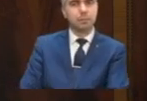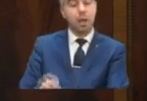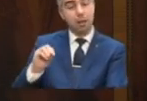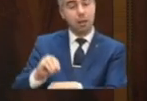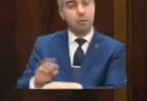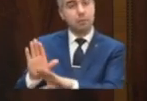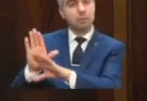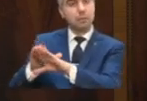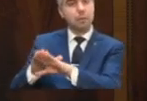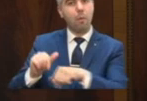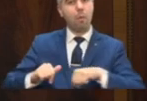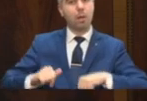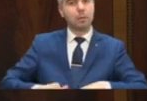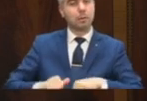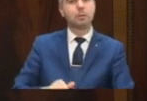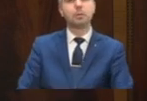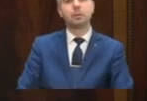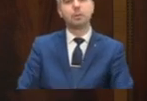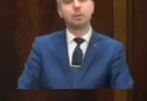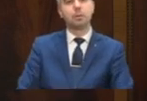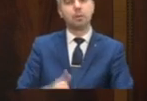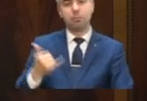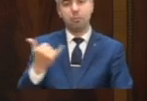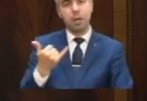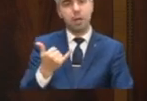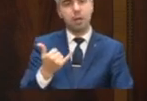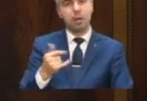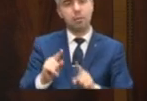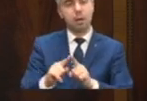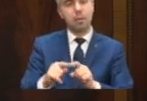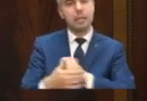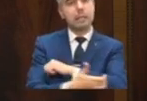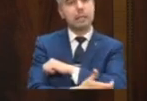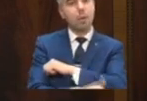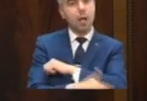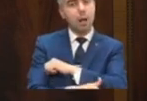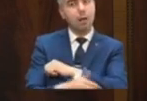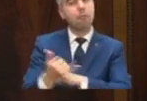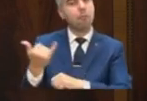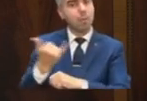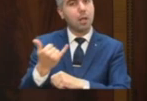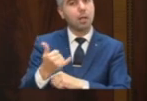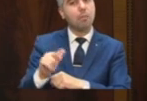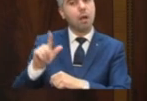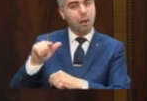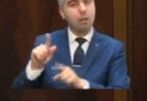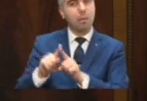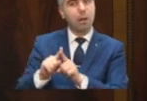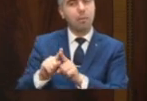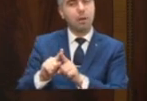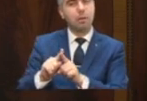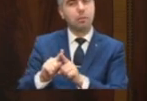خلالها السيد الوزير إلى الاهتمام بإقليم الصويرة، الذي يسخر بإمكانيات استثمارية